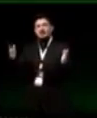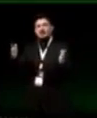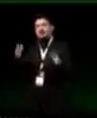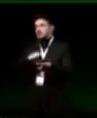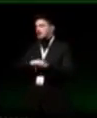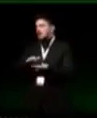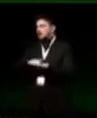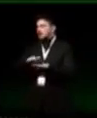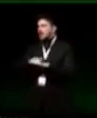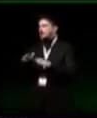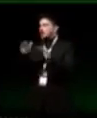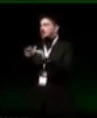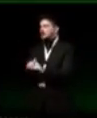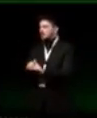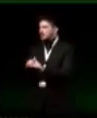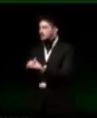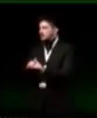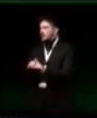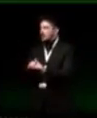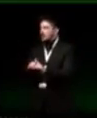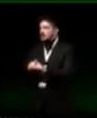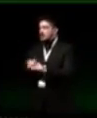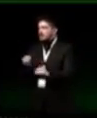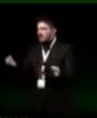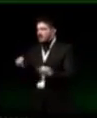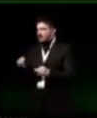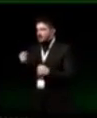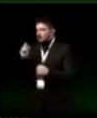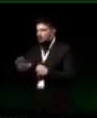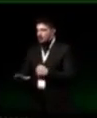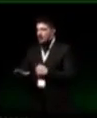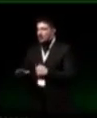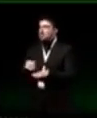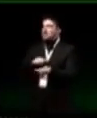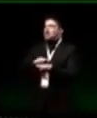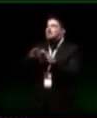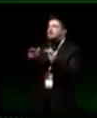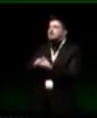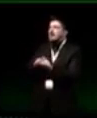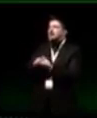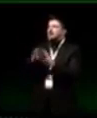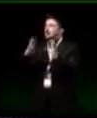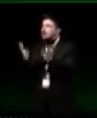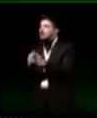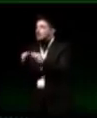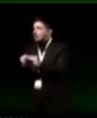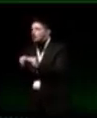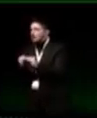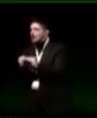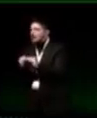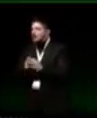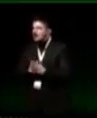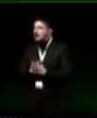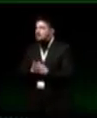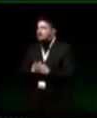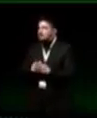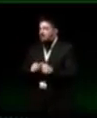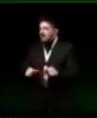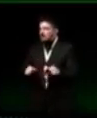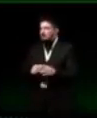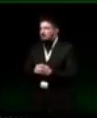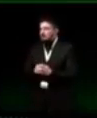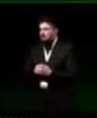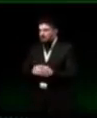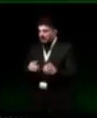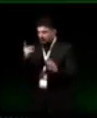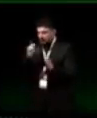esperti di conservazione dei beni culturali, come facciamo a difendere il Colosseo o come facciamo a difendere il David, principi sacrosanti.